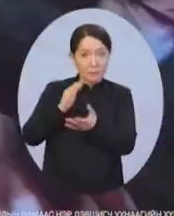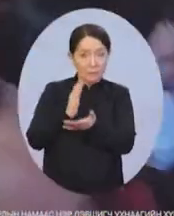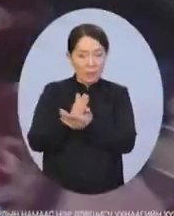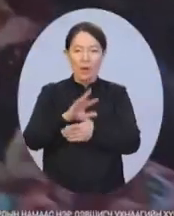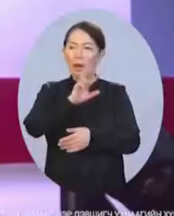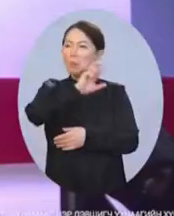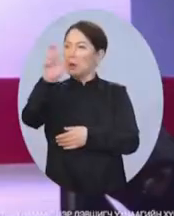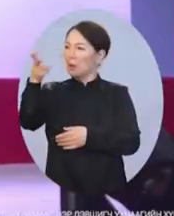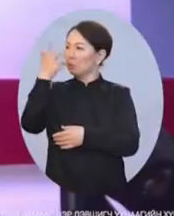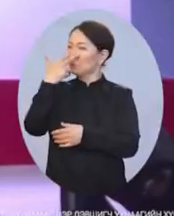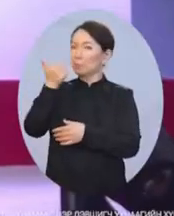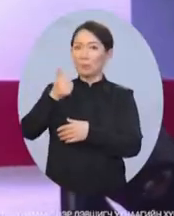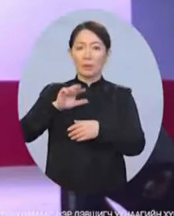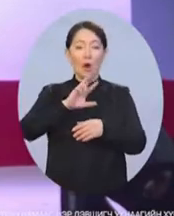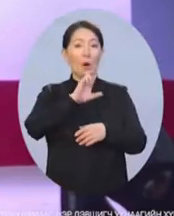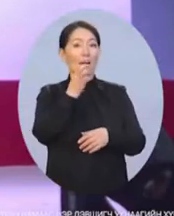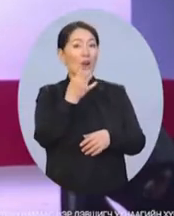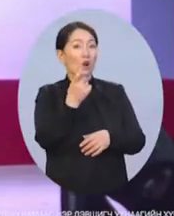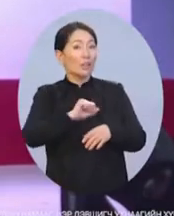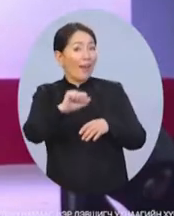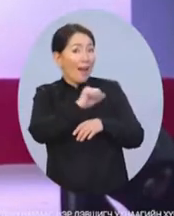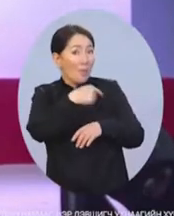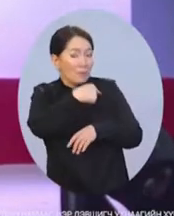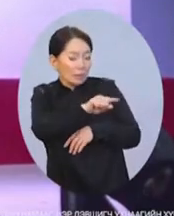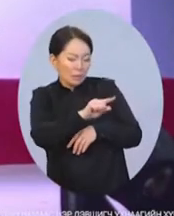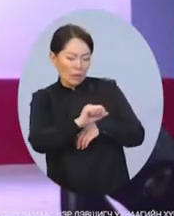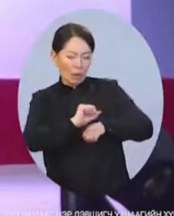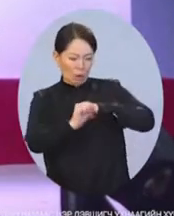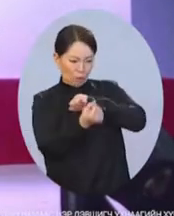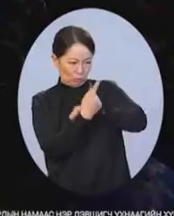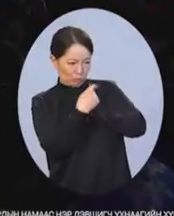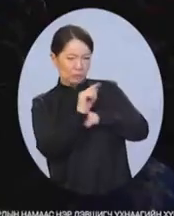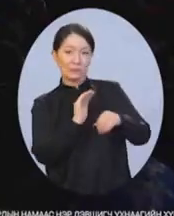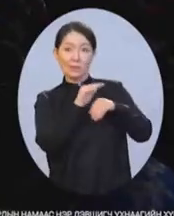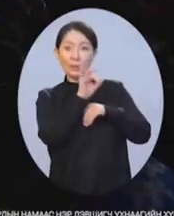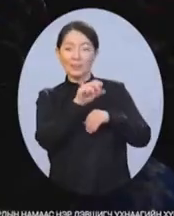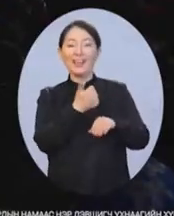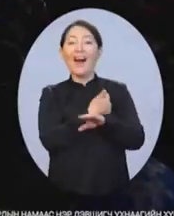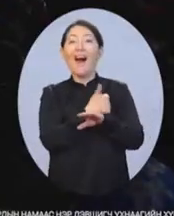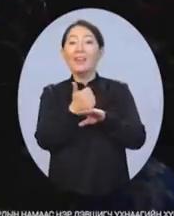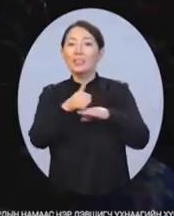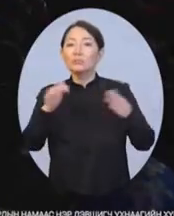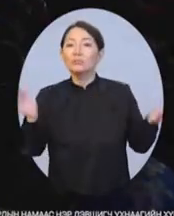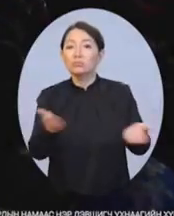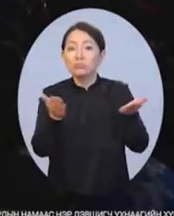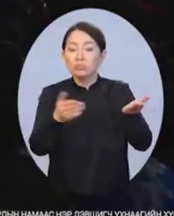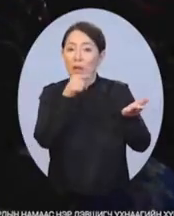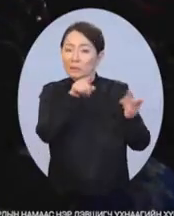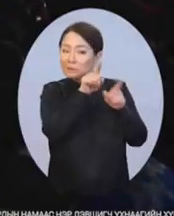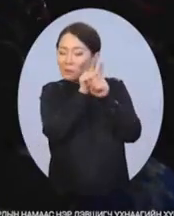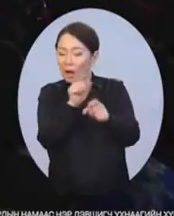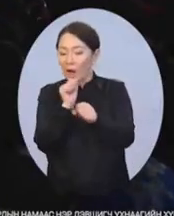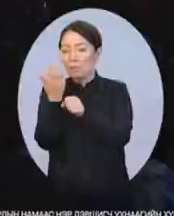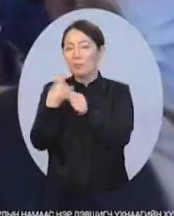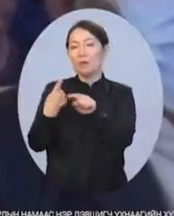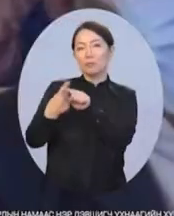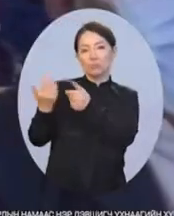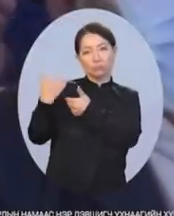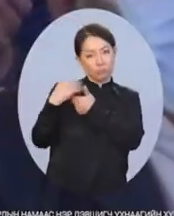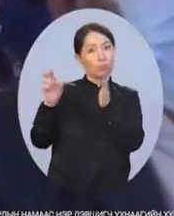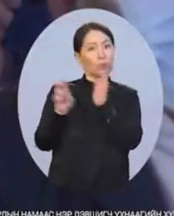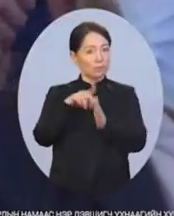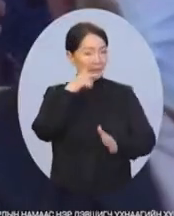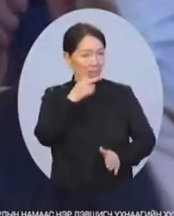тусгсан. Байгалийн өвөрмөц тогтцоотой Баян Гүлгийн аймгийн тухайд энэ онцлогийг нь давуу тал болгож, аялал жуулчлалыг хөгжүүлж, үүнийг дагаад ажлын